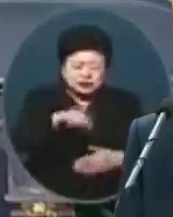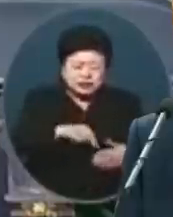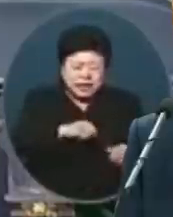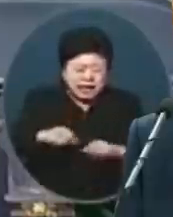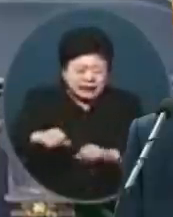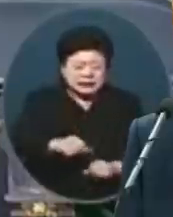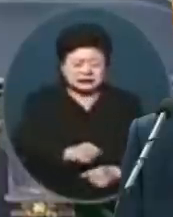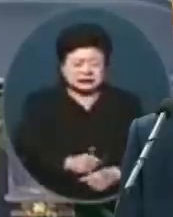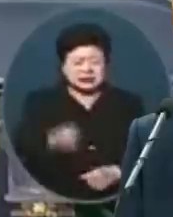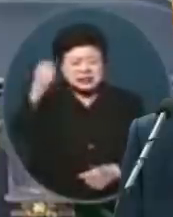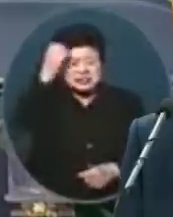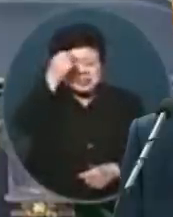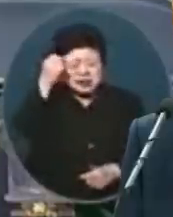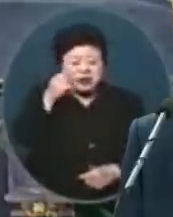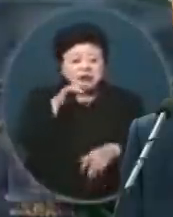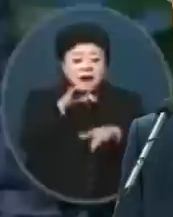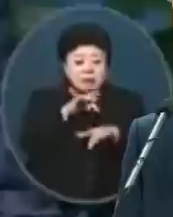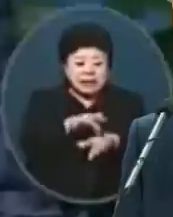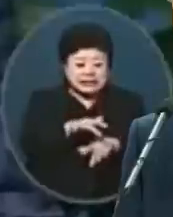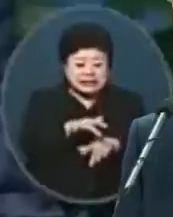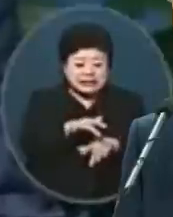영이라. 마귀는